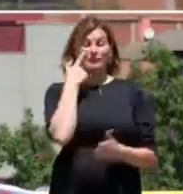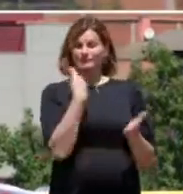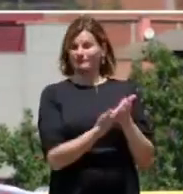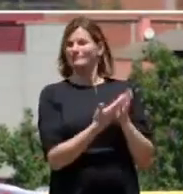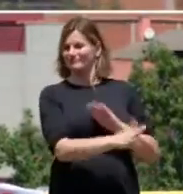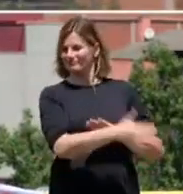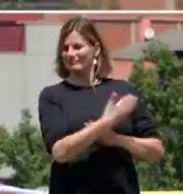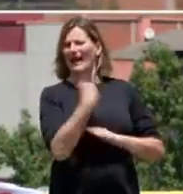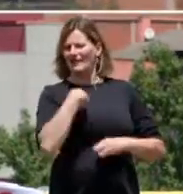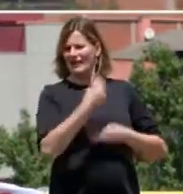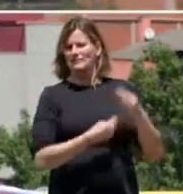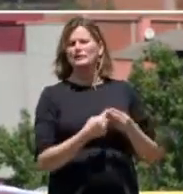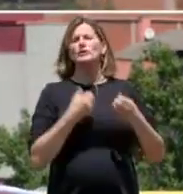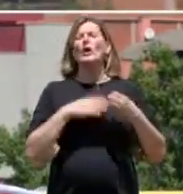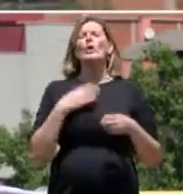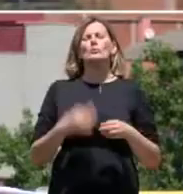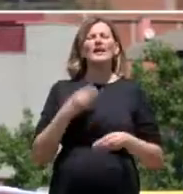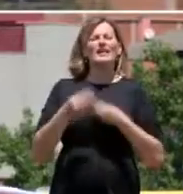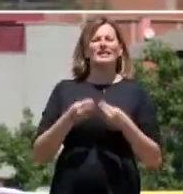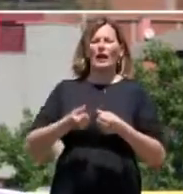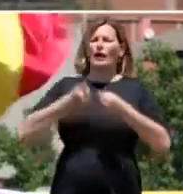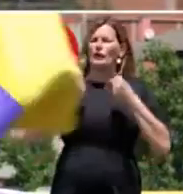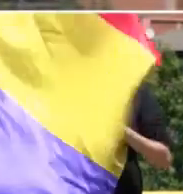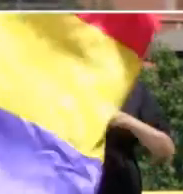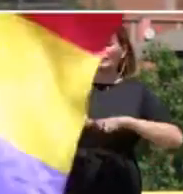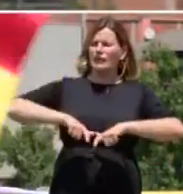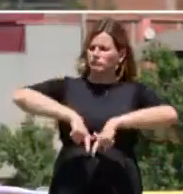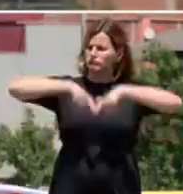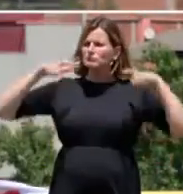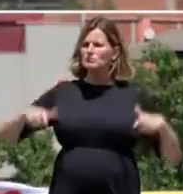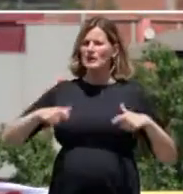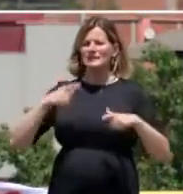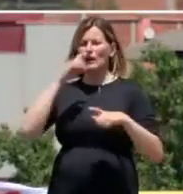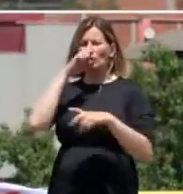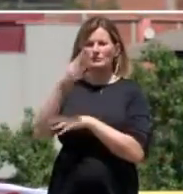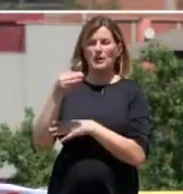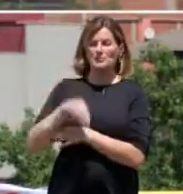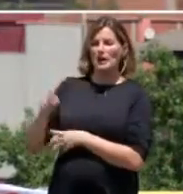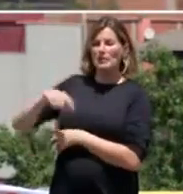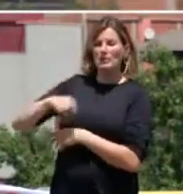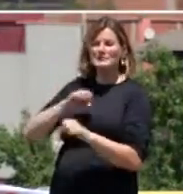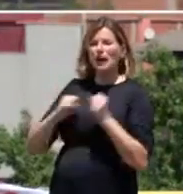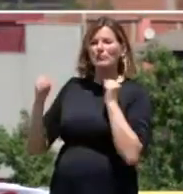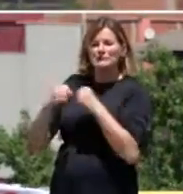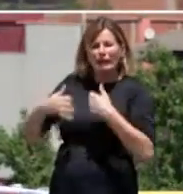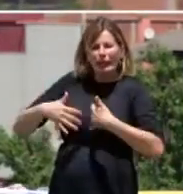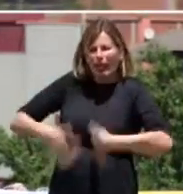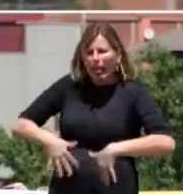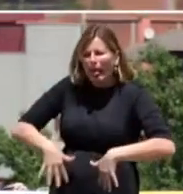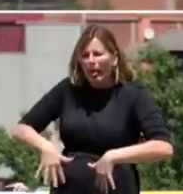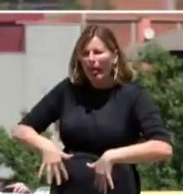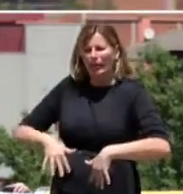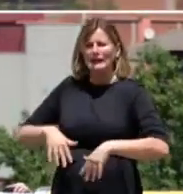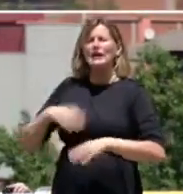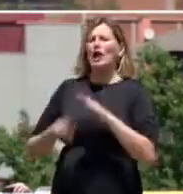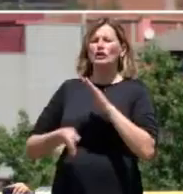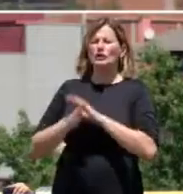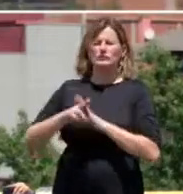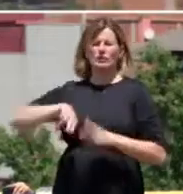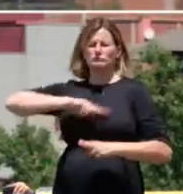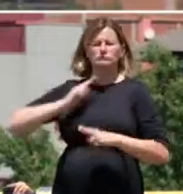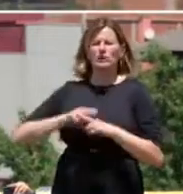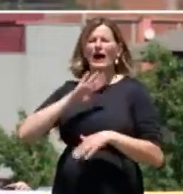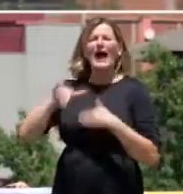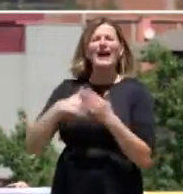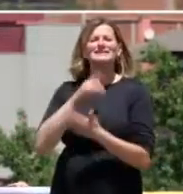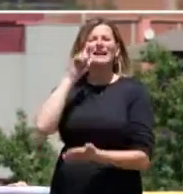fer encara amb més força 4 anys més. Per això estan morts de por i per això l'oposició durant aquestes setmanes ha estat i serà duríssima fins al